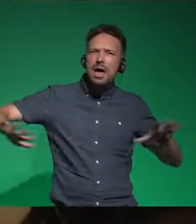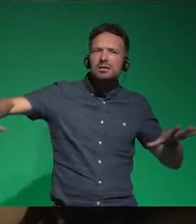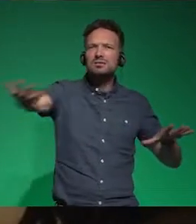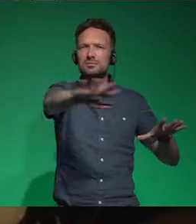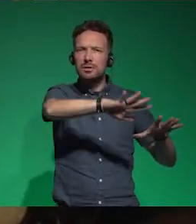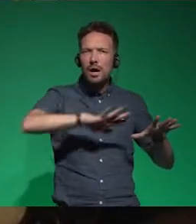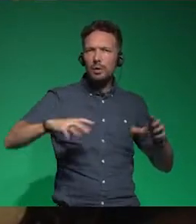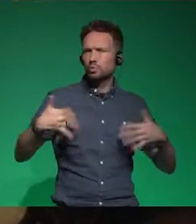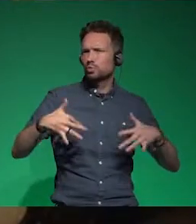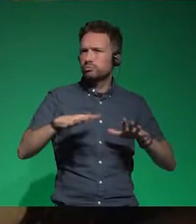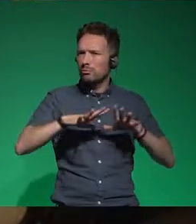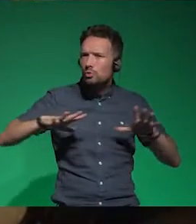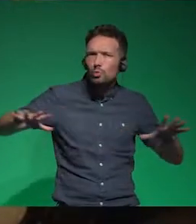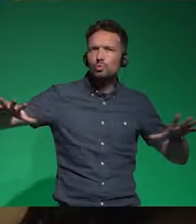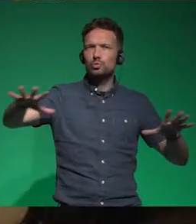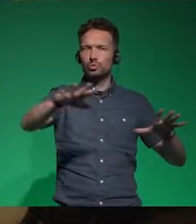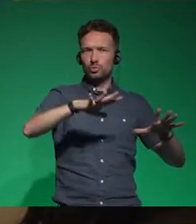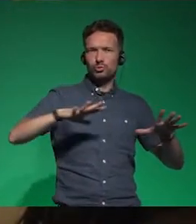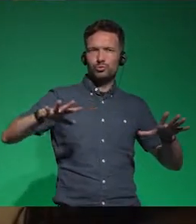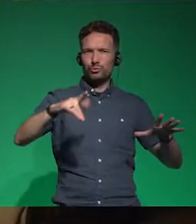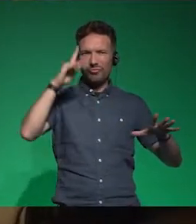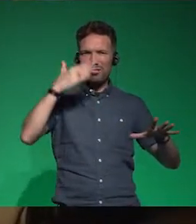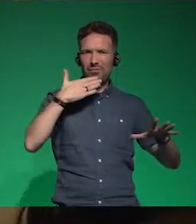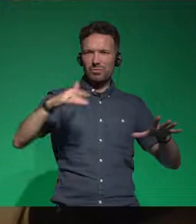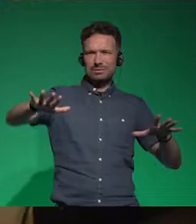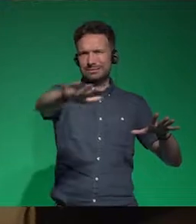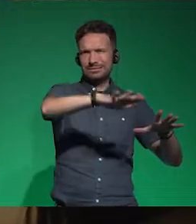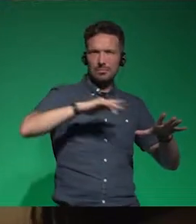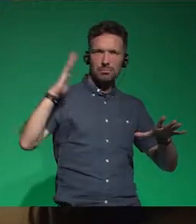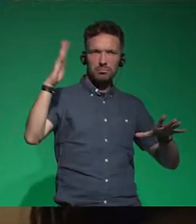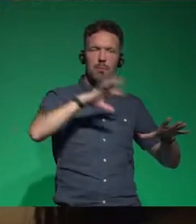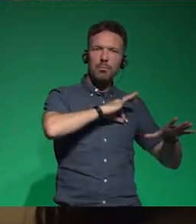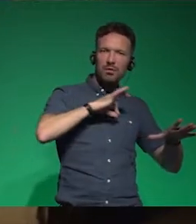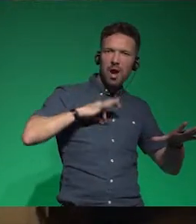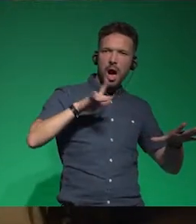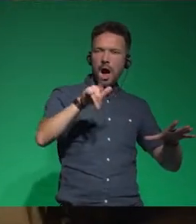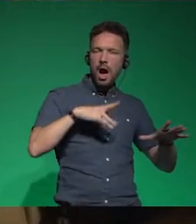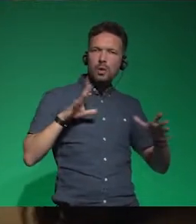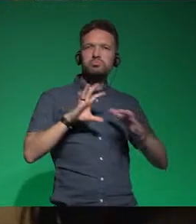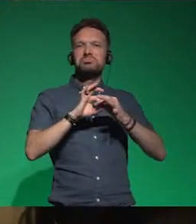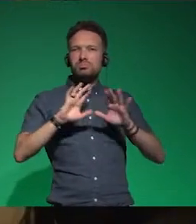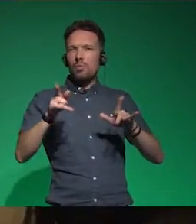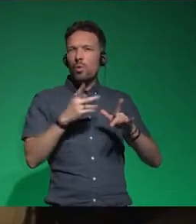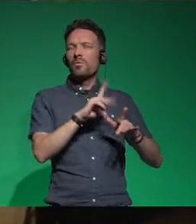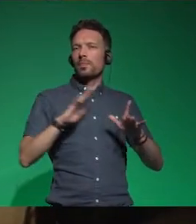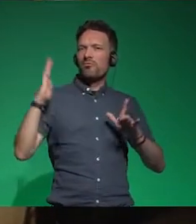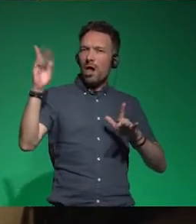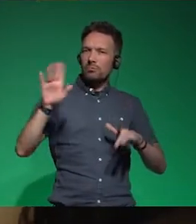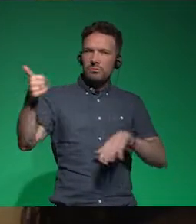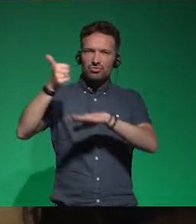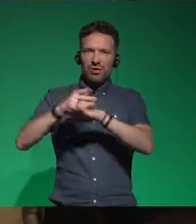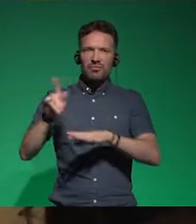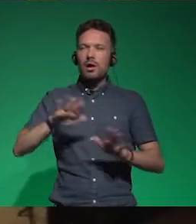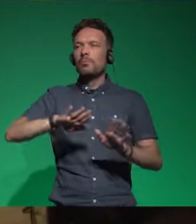also ein Großteil des hessischen Körperschafts- und Privatwaldes. Und ich begrüße